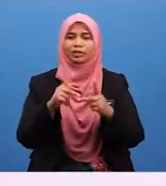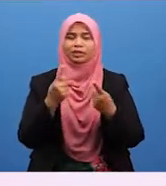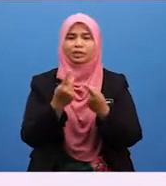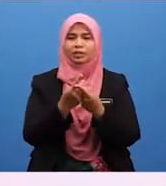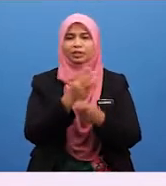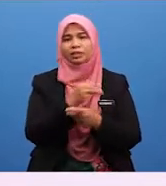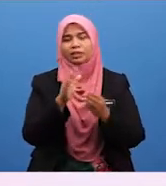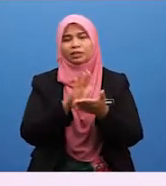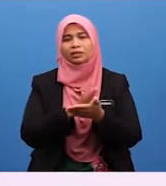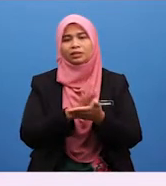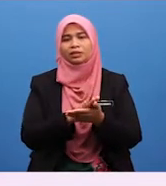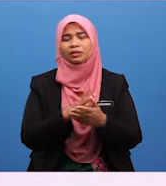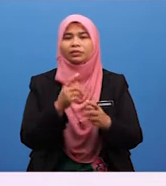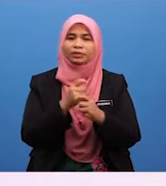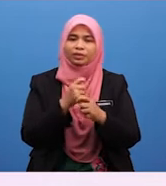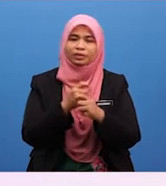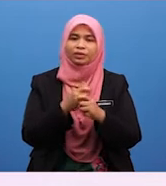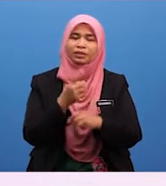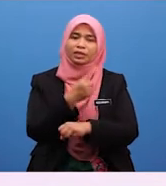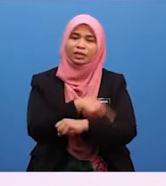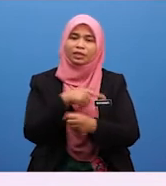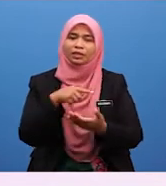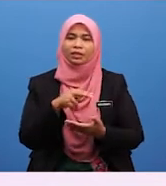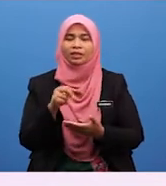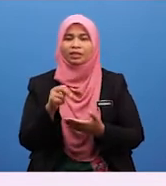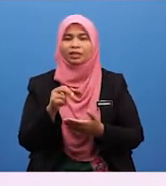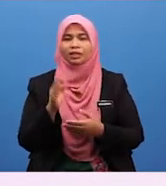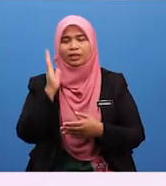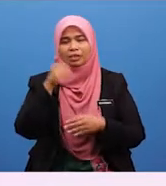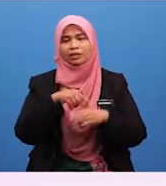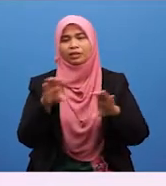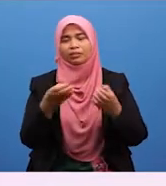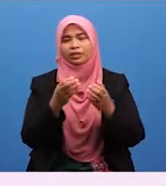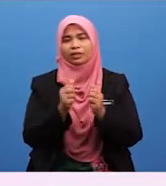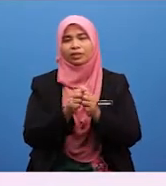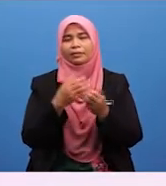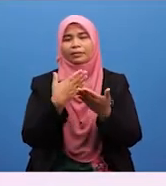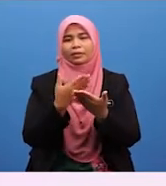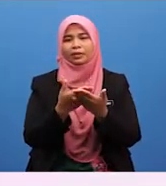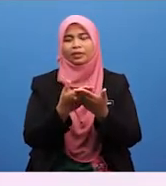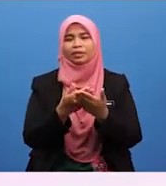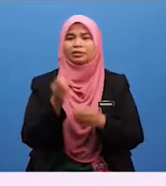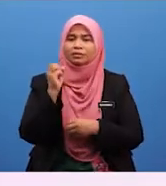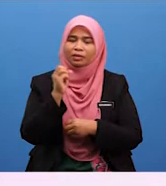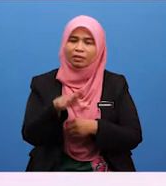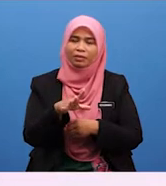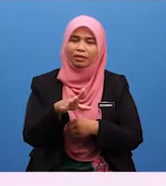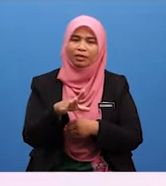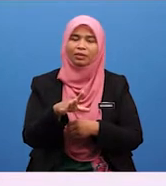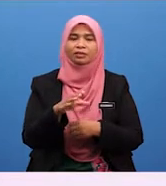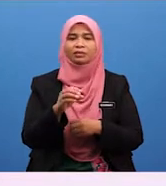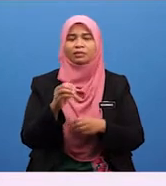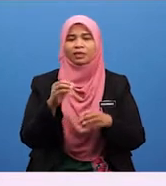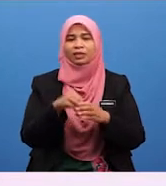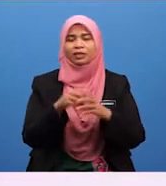sekolah. Tugasan harian yang telah diberikan dilaksanakan dengan baik. Sampah sarap dibuang